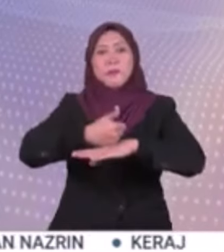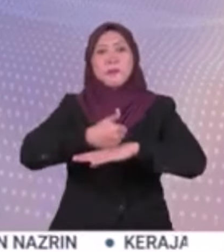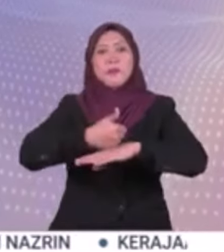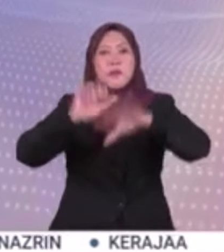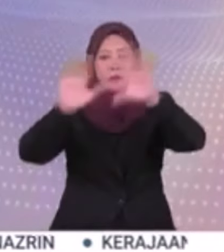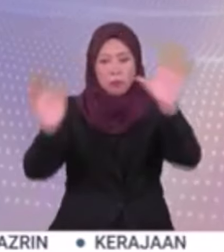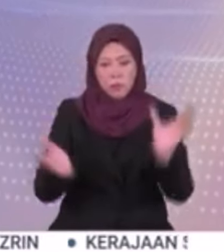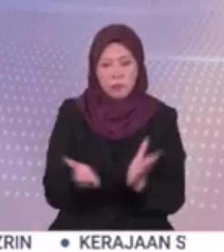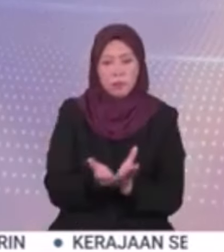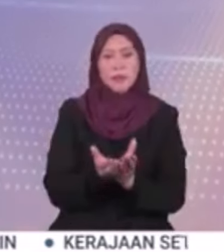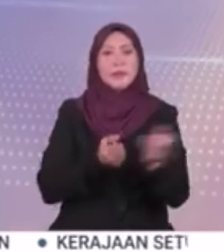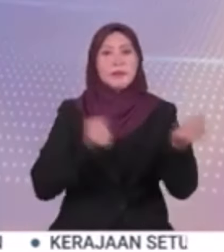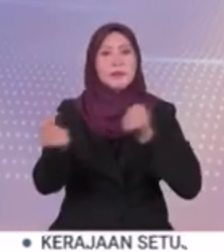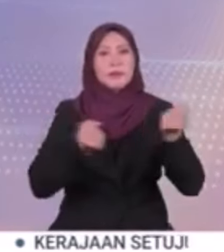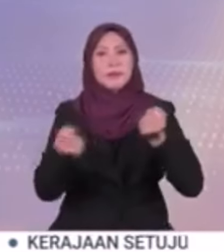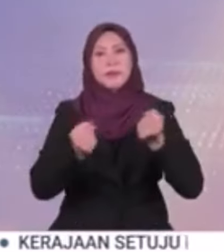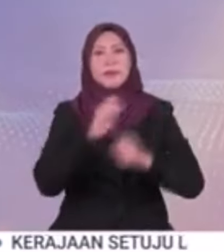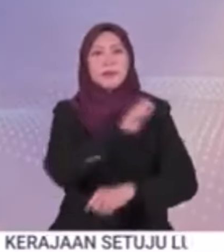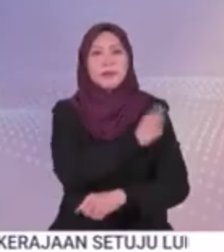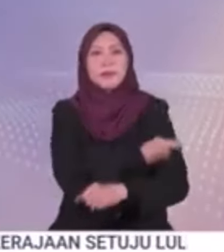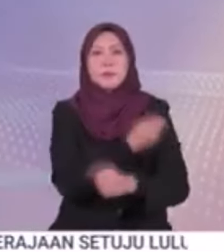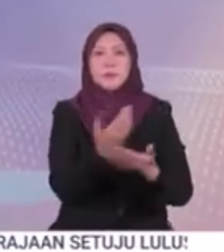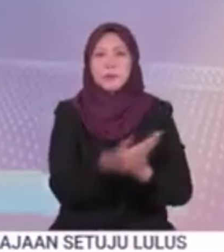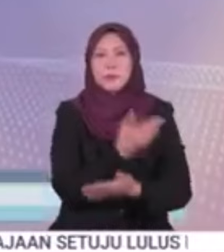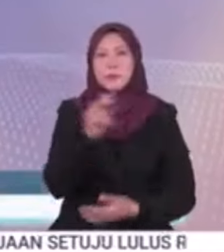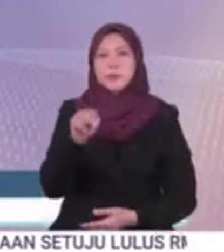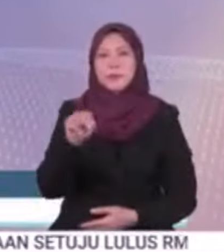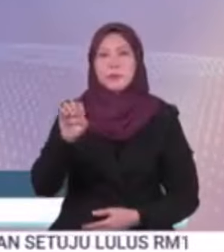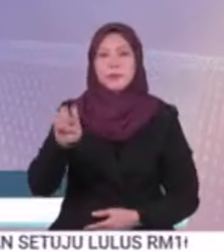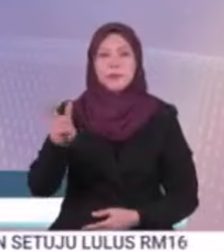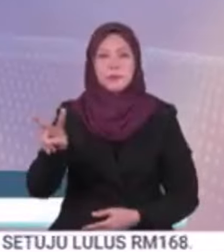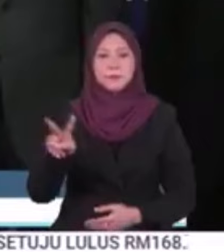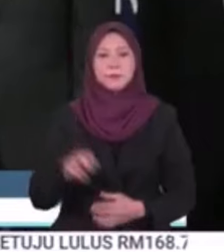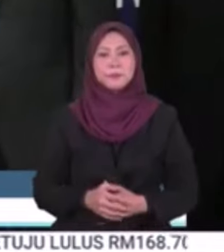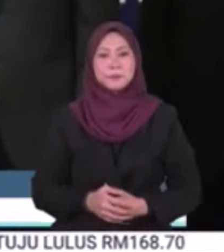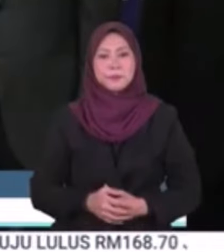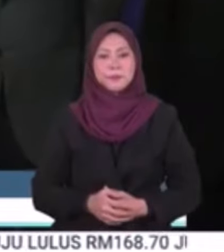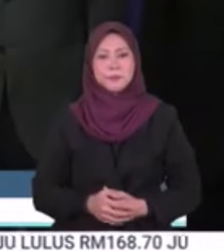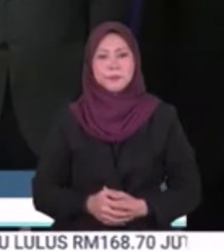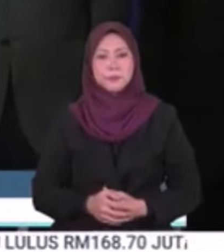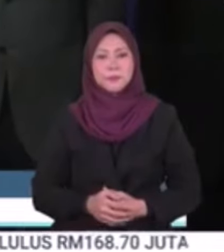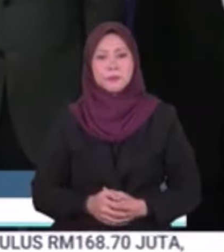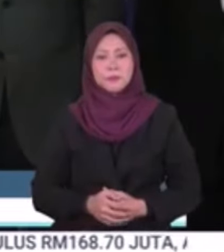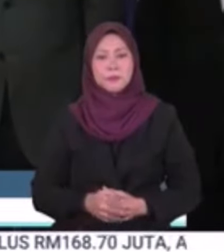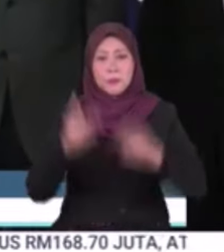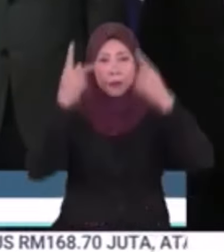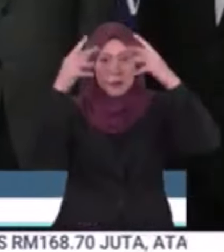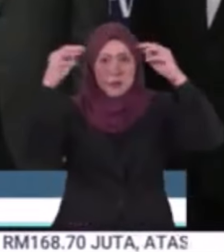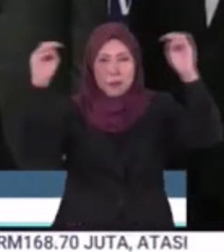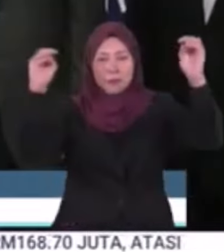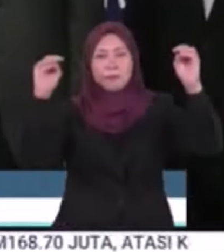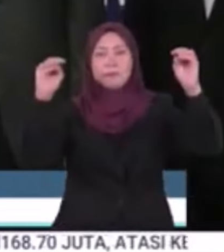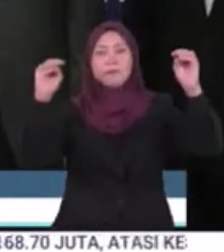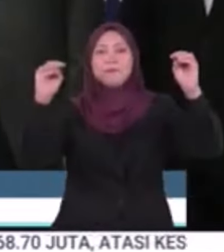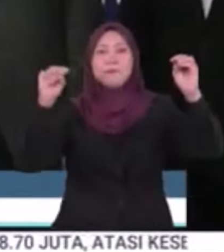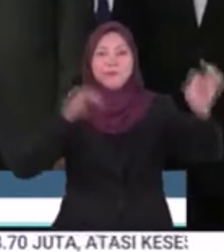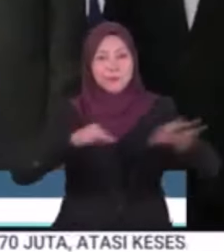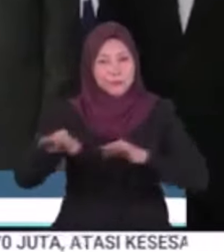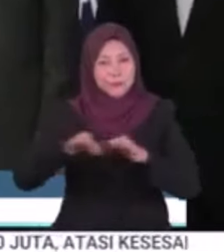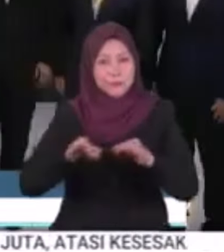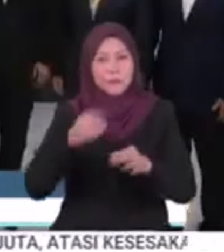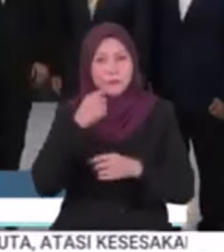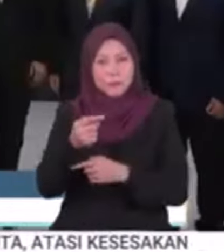Global untuk kenderaan tenaga baharu Nev jelas Perdana Menteri Datuk seri Anwar